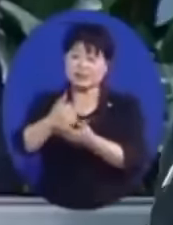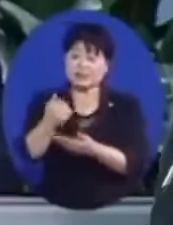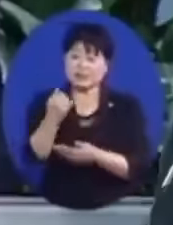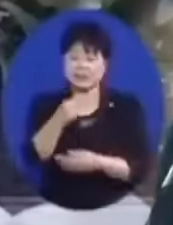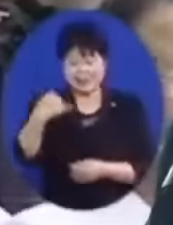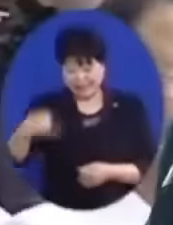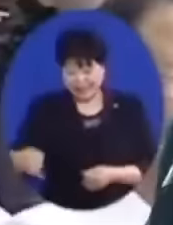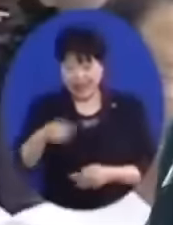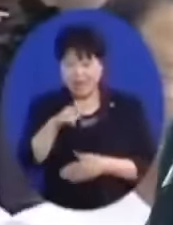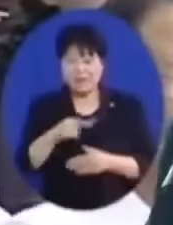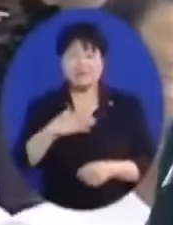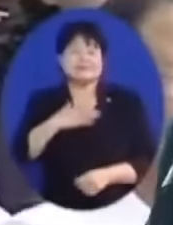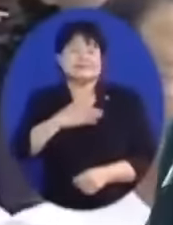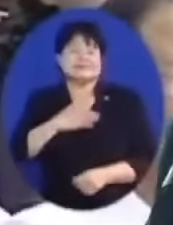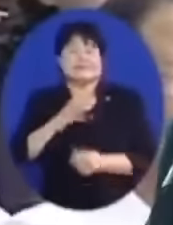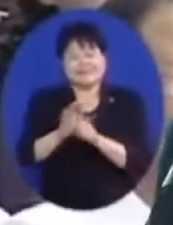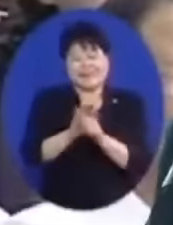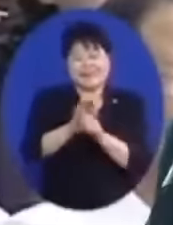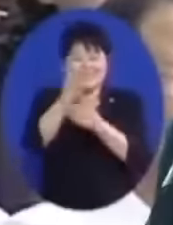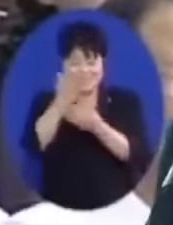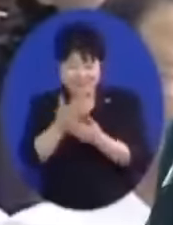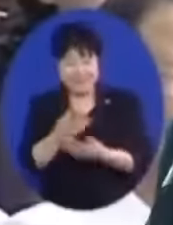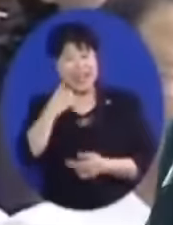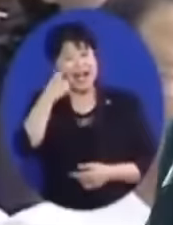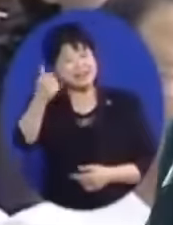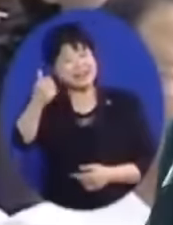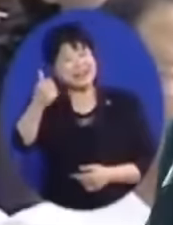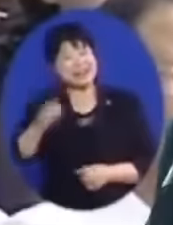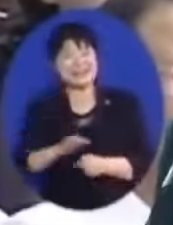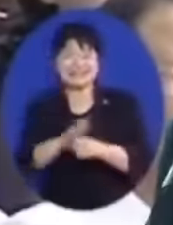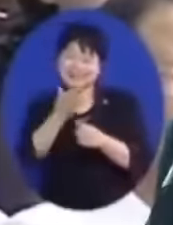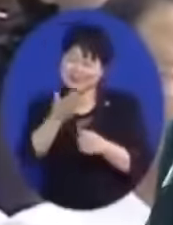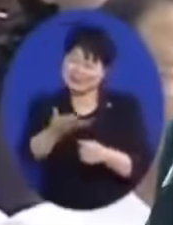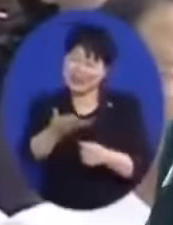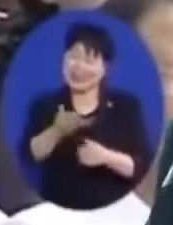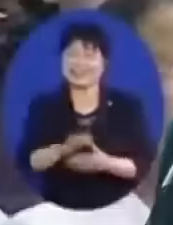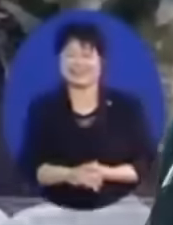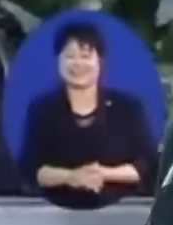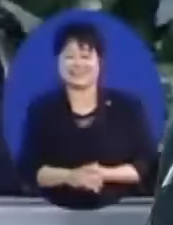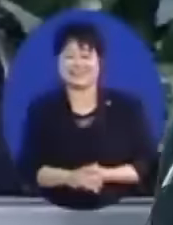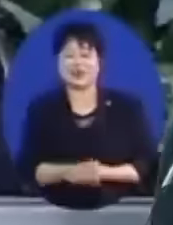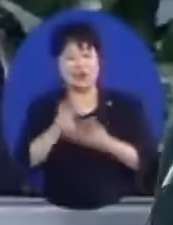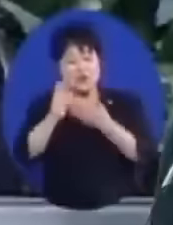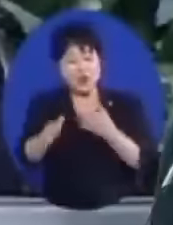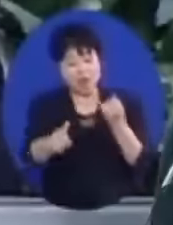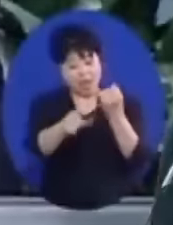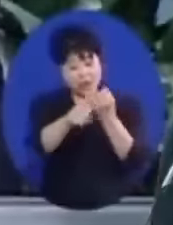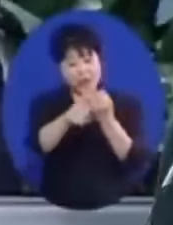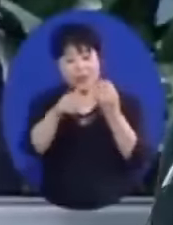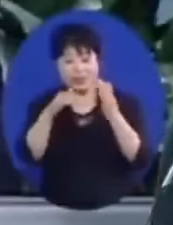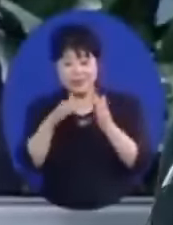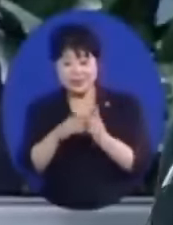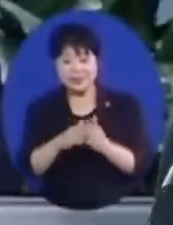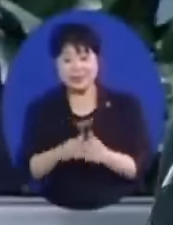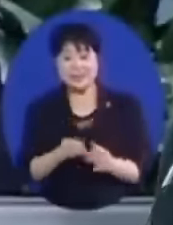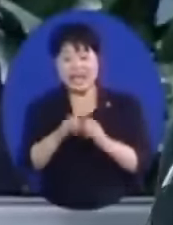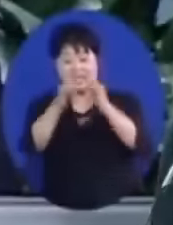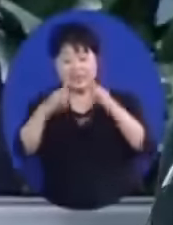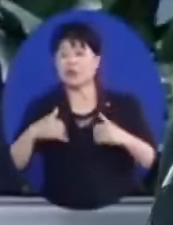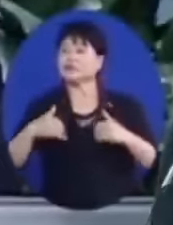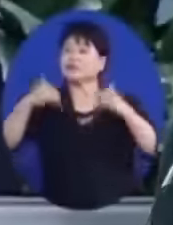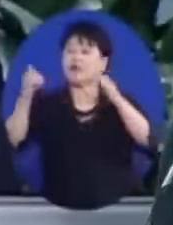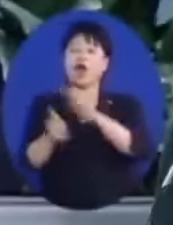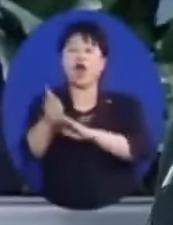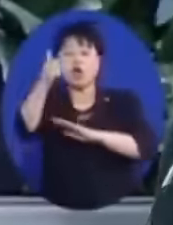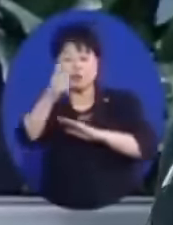여자에게는 굉장한 마음의 위로를 주었어요. 우리 아버지가 나를 사랑하는구나. 그래서 나중에 시집을 가서 사회적으로